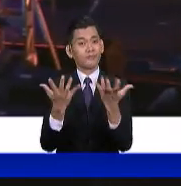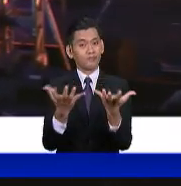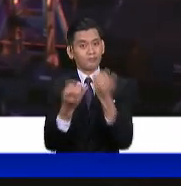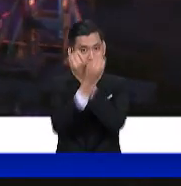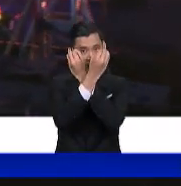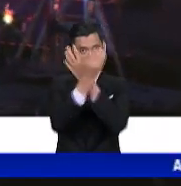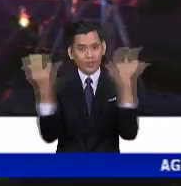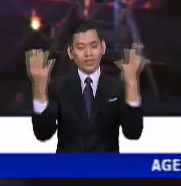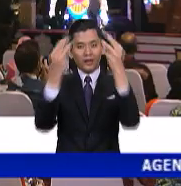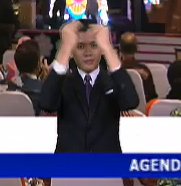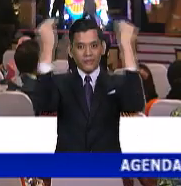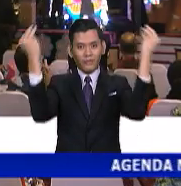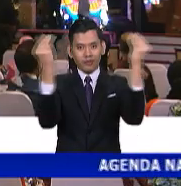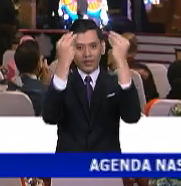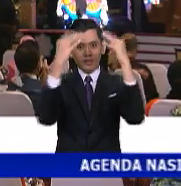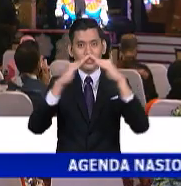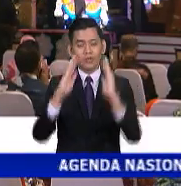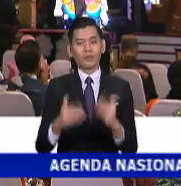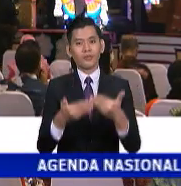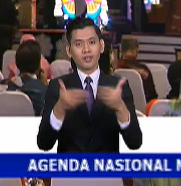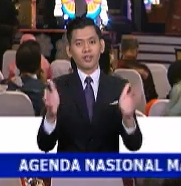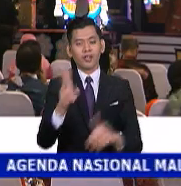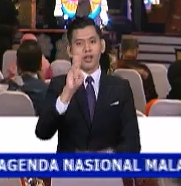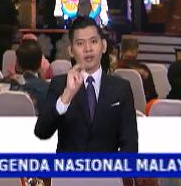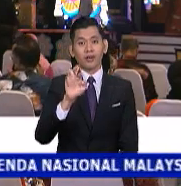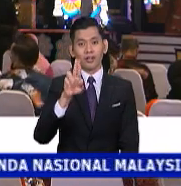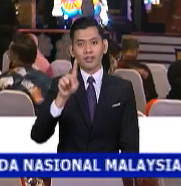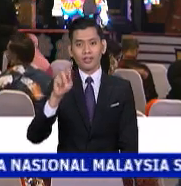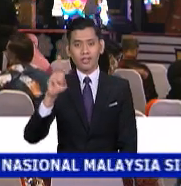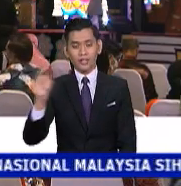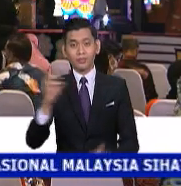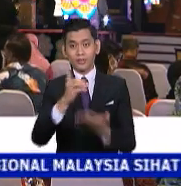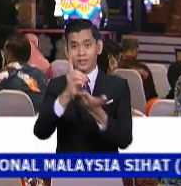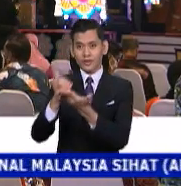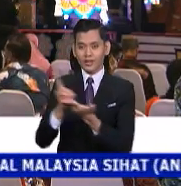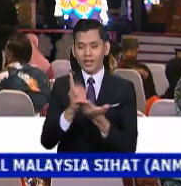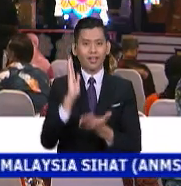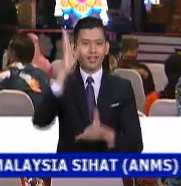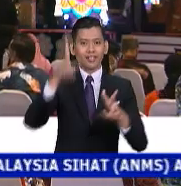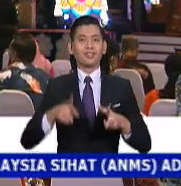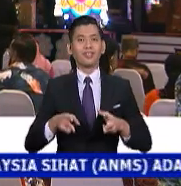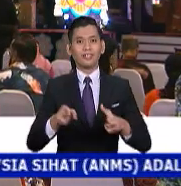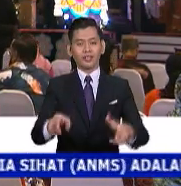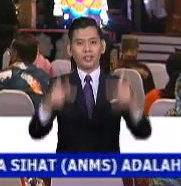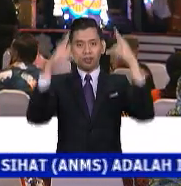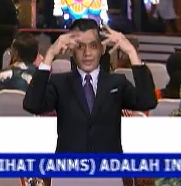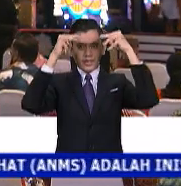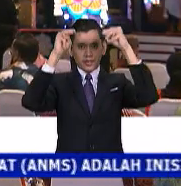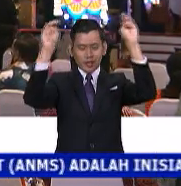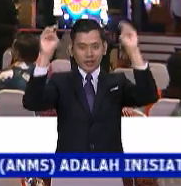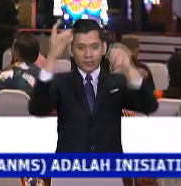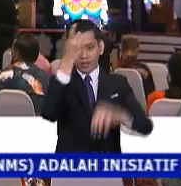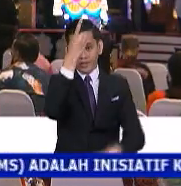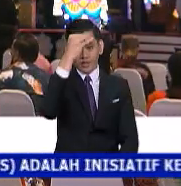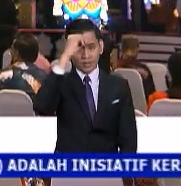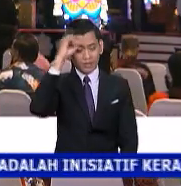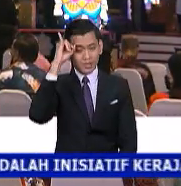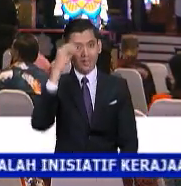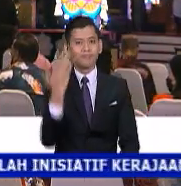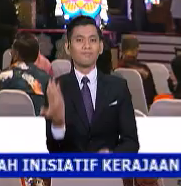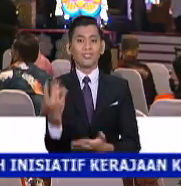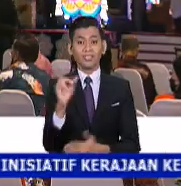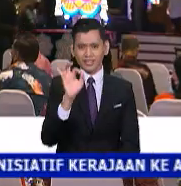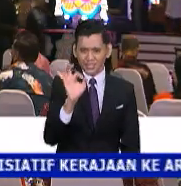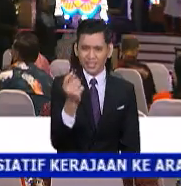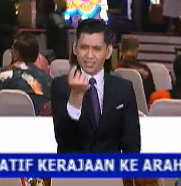semua, Majlis Rumah Terbuka Malaysia MRTM di Pavali ini bakal dirasmikan oleh Perdana Menteri Datuk Seri Ismail Sabri Yaakob sebentar saja lagi di